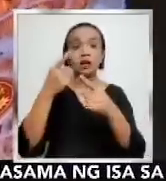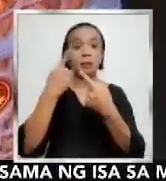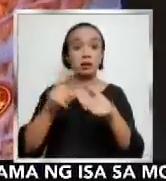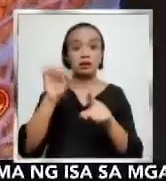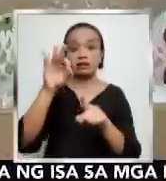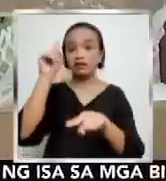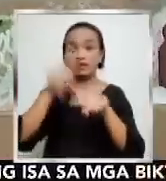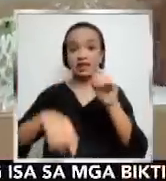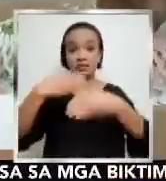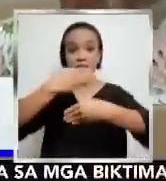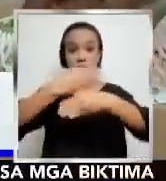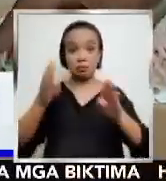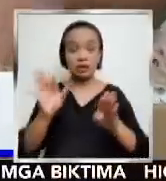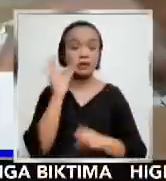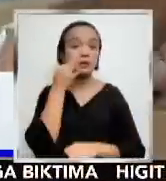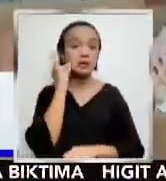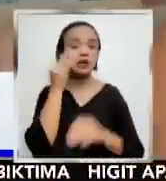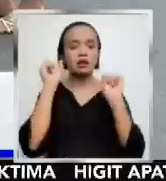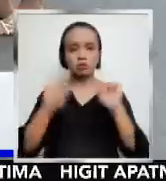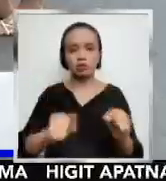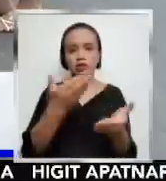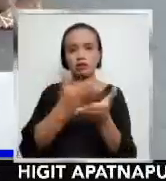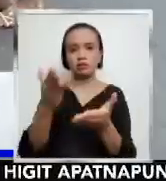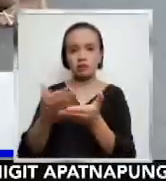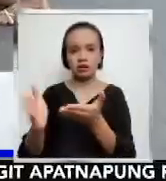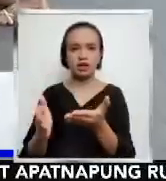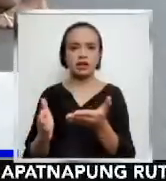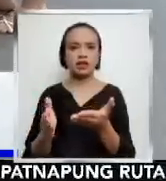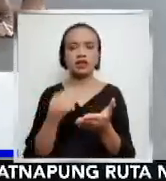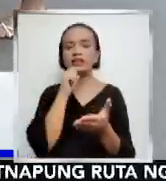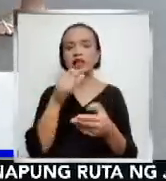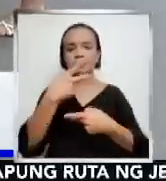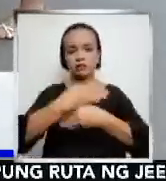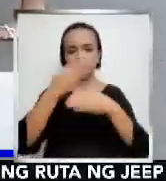na prutas, pwedeng bumili ng tingi-tingi.